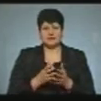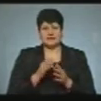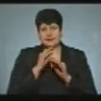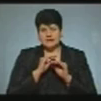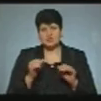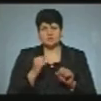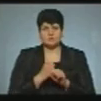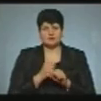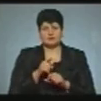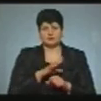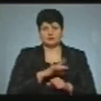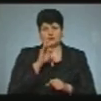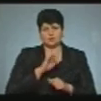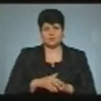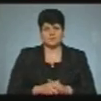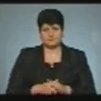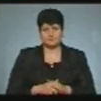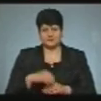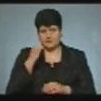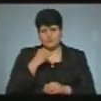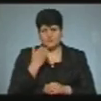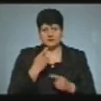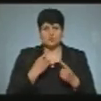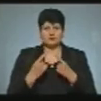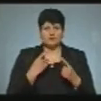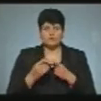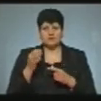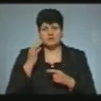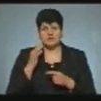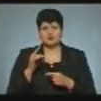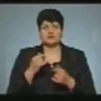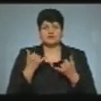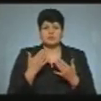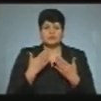це зробити, щоб їм було зручно. Тож я дякую вам за розмову і нагадаю, що сьогодні ми